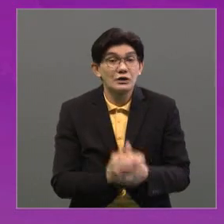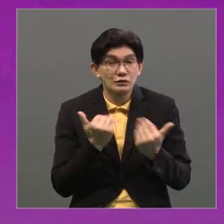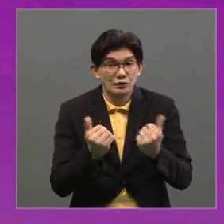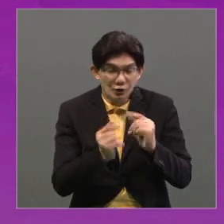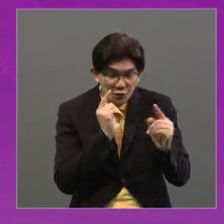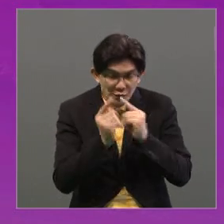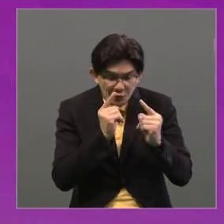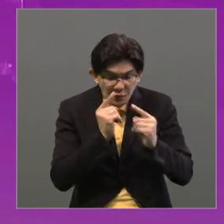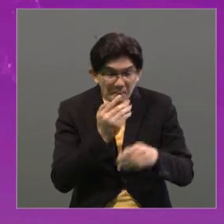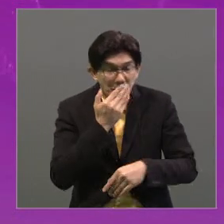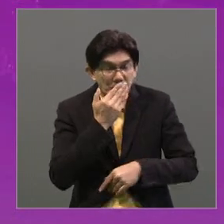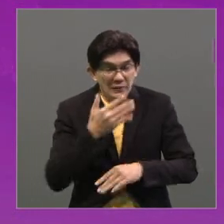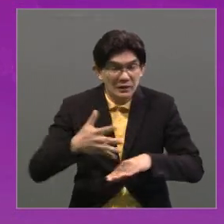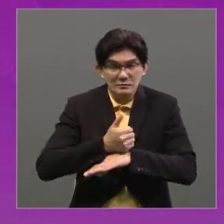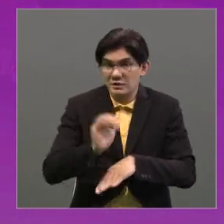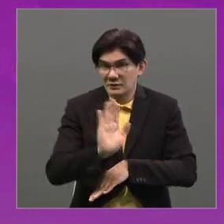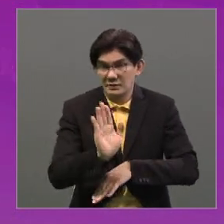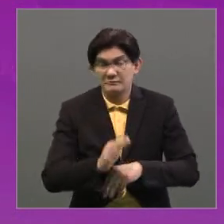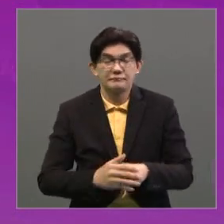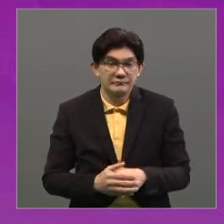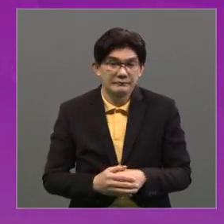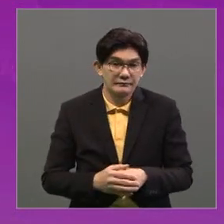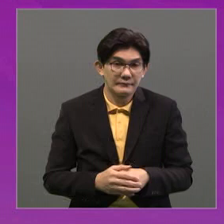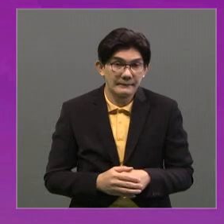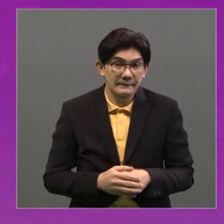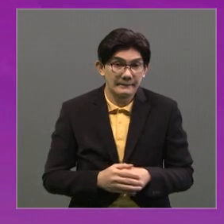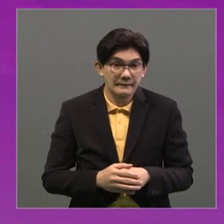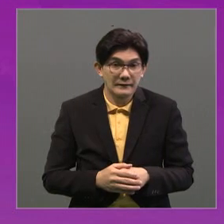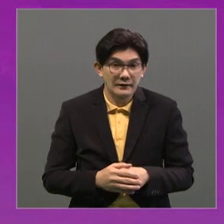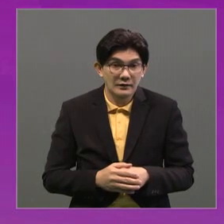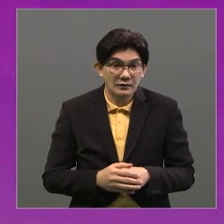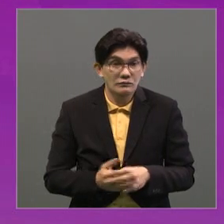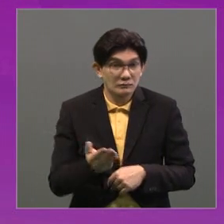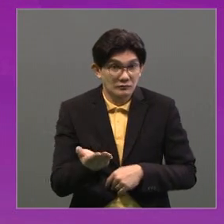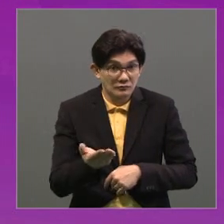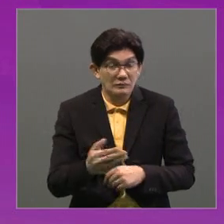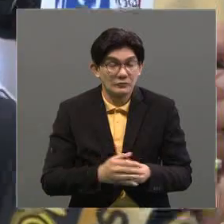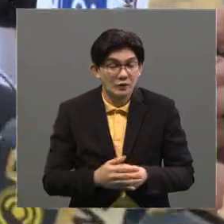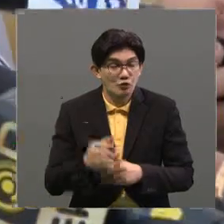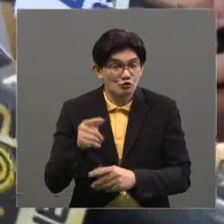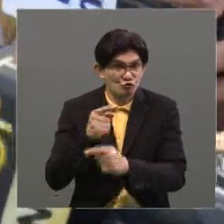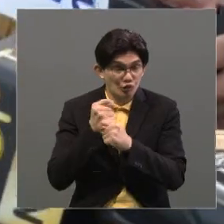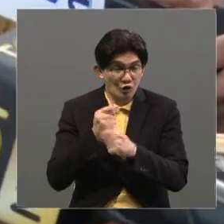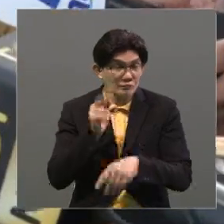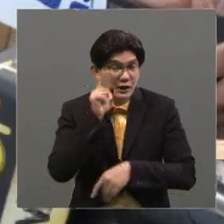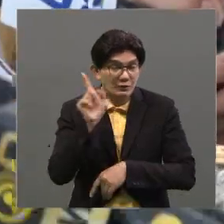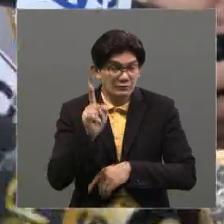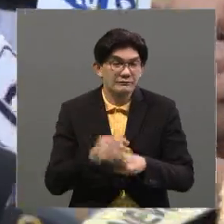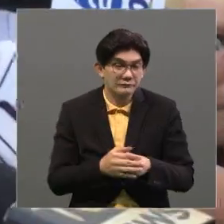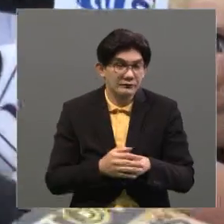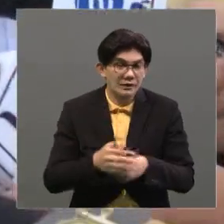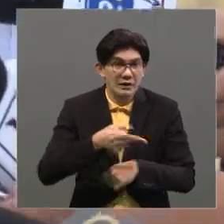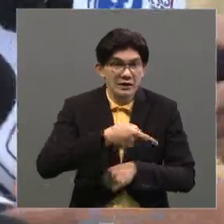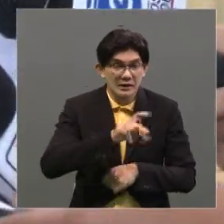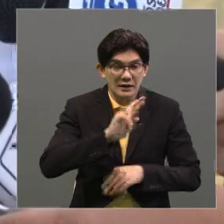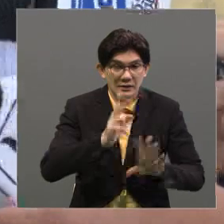ช่การไปคุยการเมืองในนามของพรรคแต่อย่างใดครับวันนี้คุณวราวุฒิศิลปะอาชานะครับตอบคำถามนักข่าวบอกว่าคุณประพั